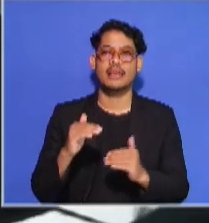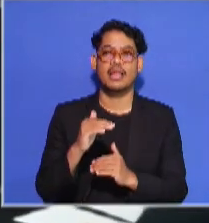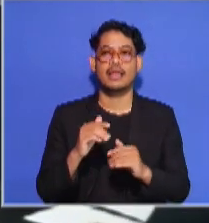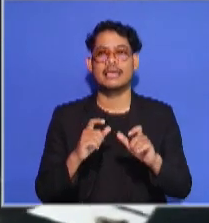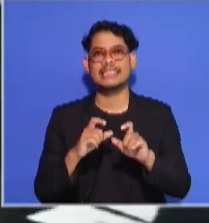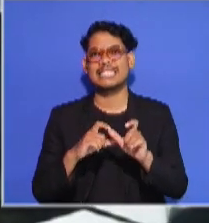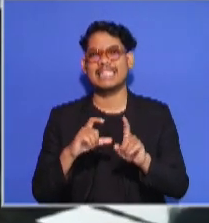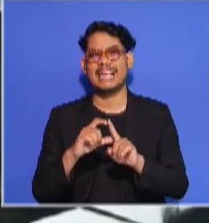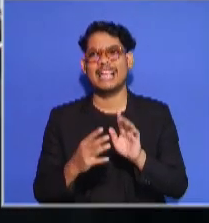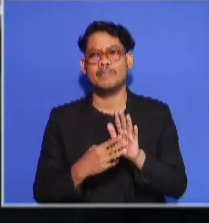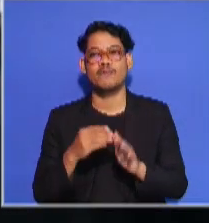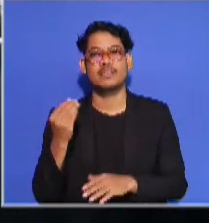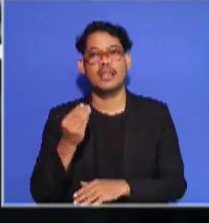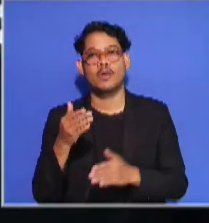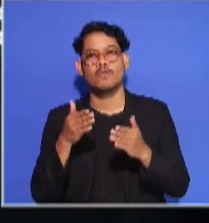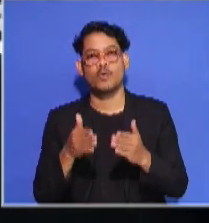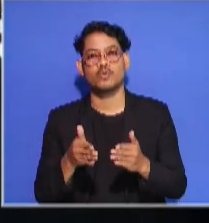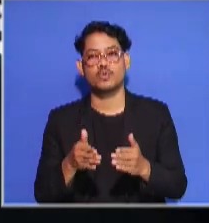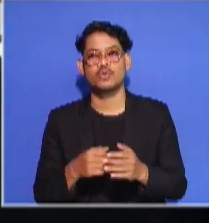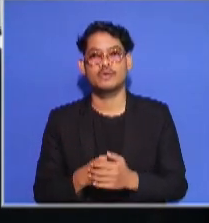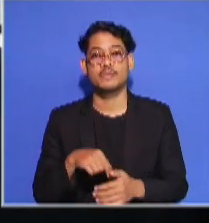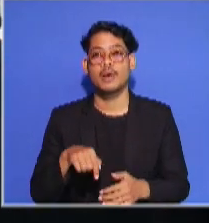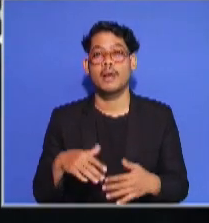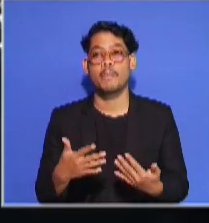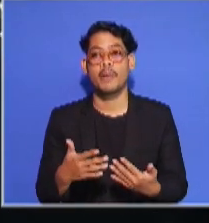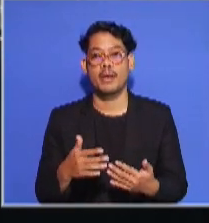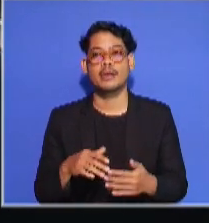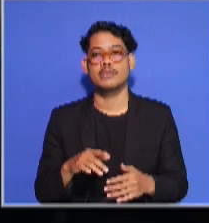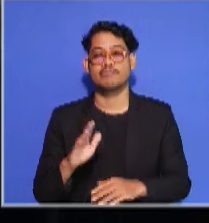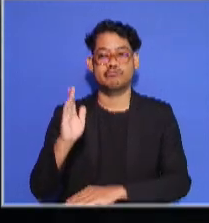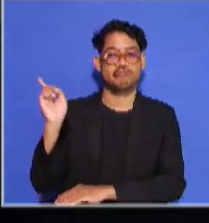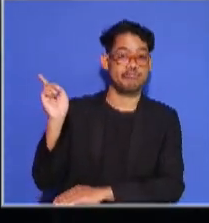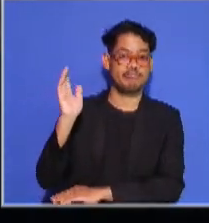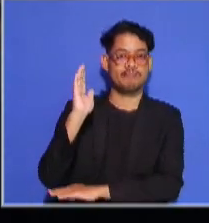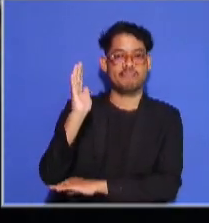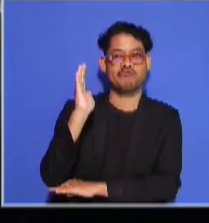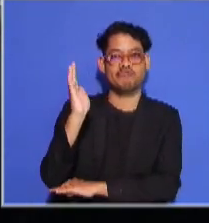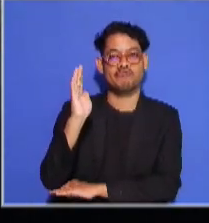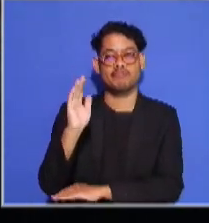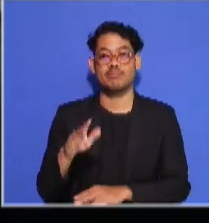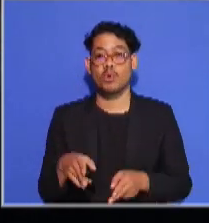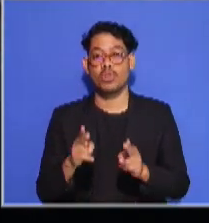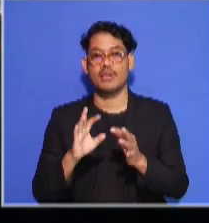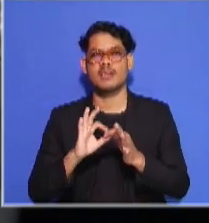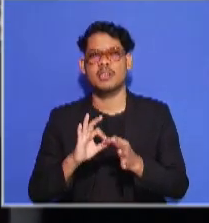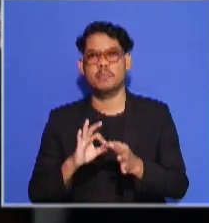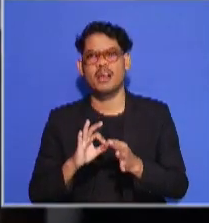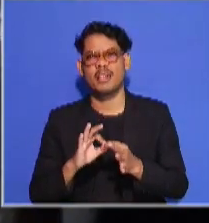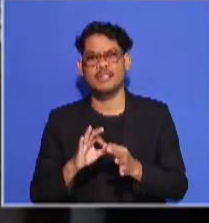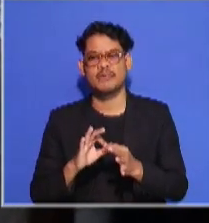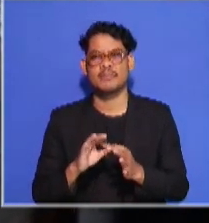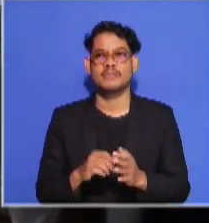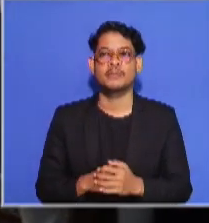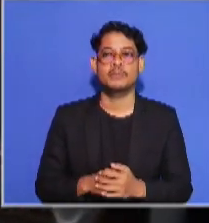pariwisata. Hal ini mengemuka pada Kongres Indonesian Hotel General Manager Association IHGMA DIY